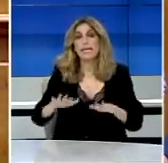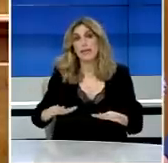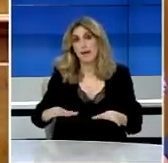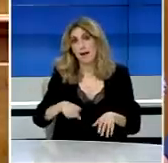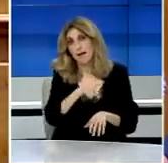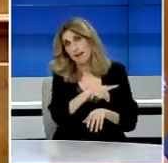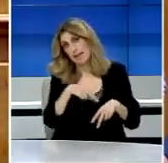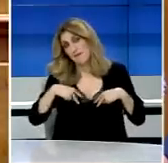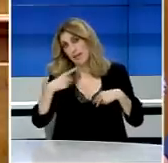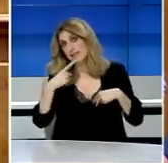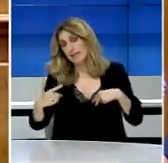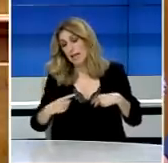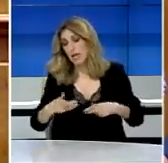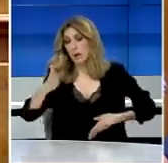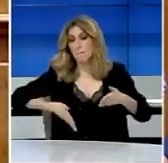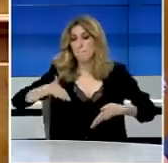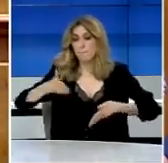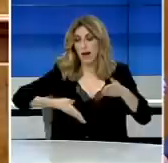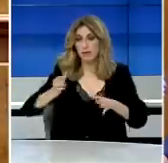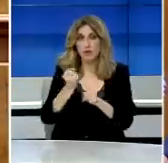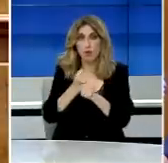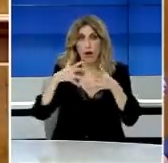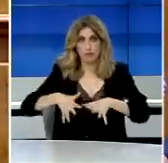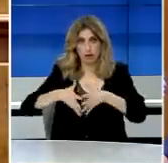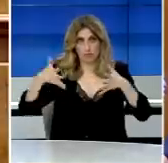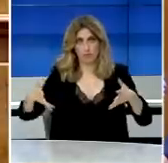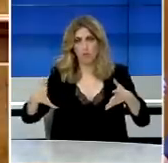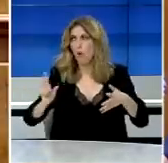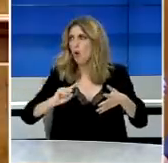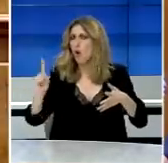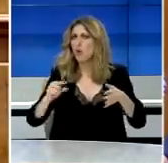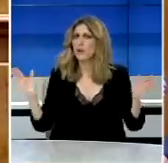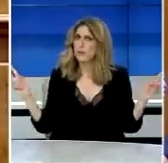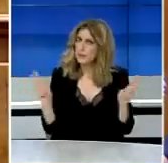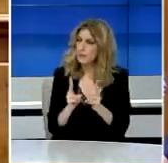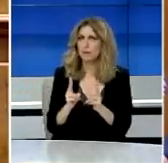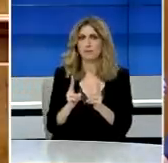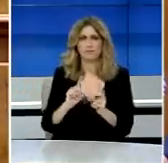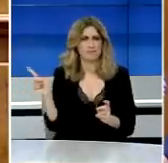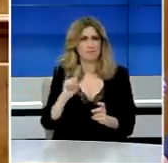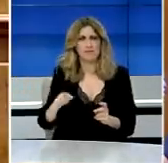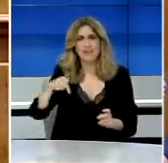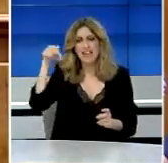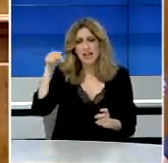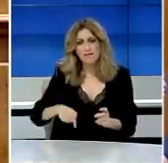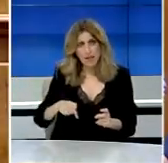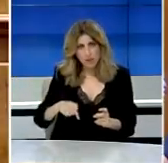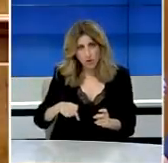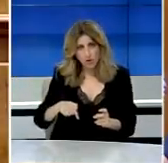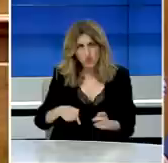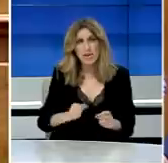δεν αυξήθηκε η ανεργία, μειώθηκε. Και μας το είπατε αυτό, ενώ η Εργάνη κατέγραψε φέτος το χειρότερο